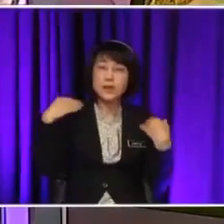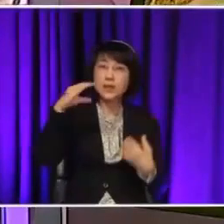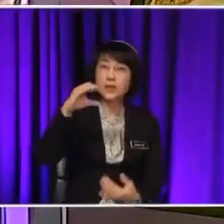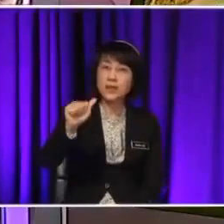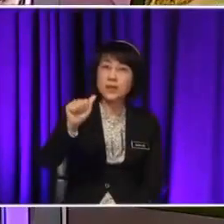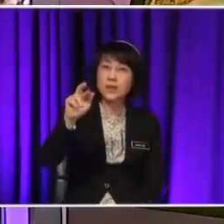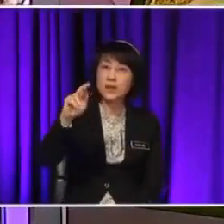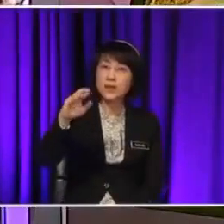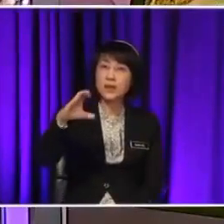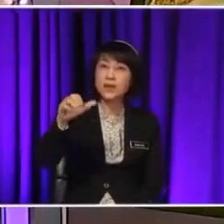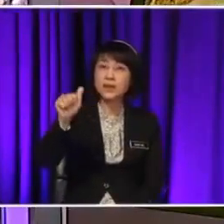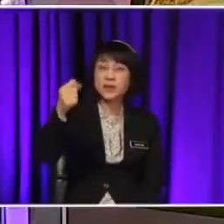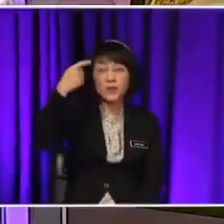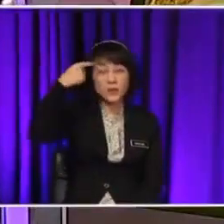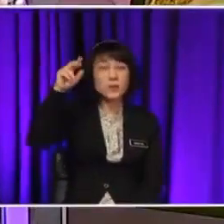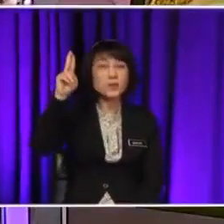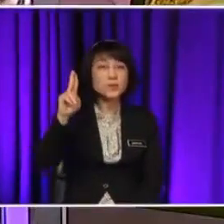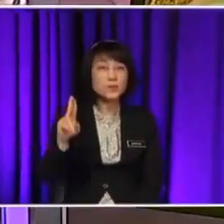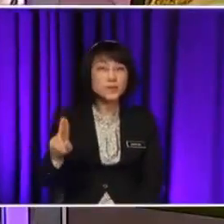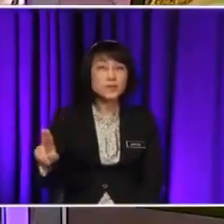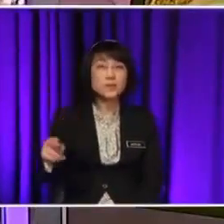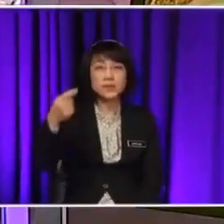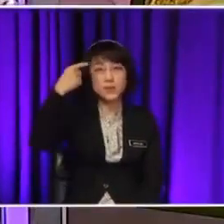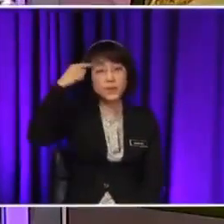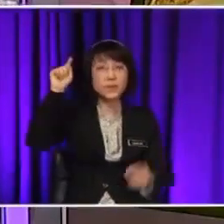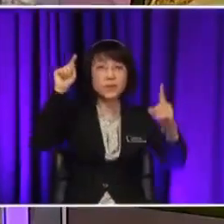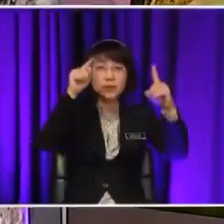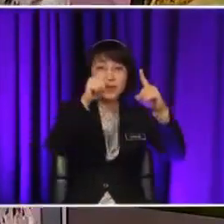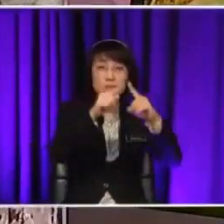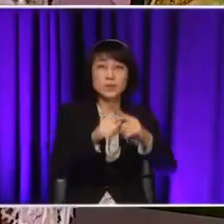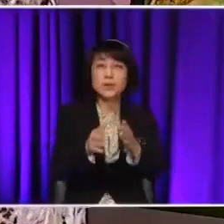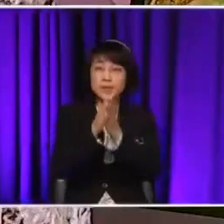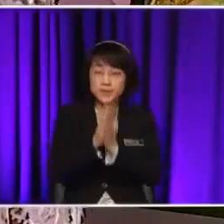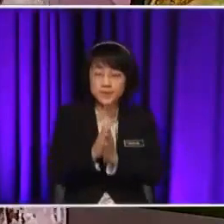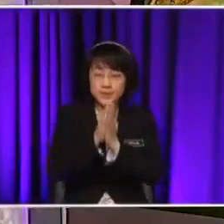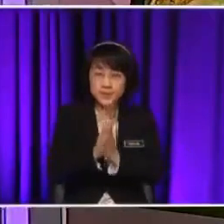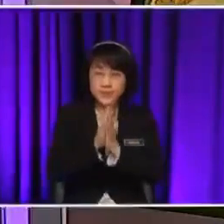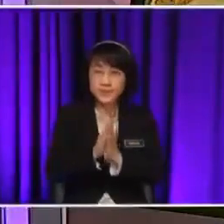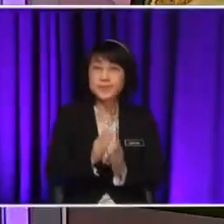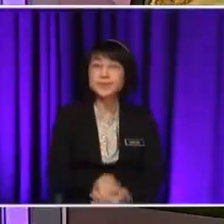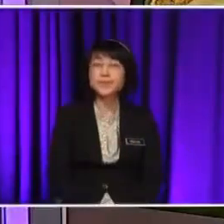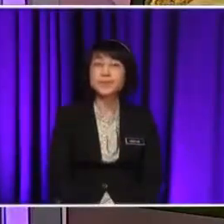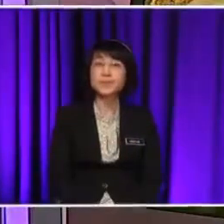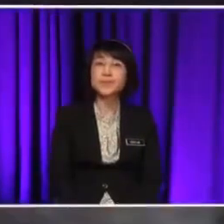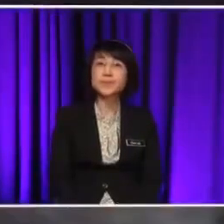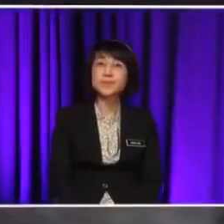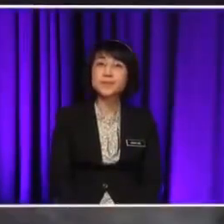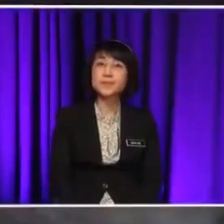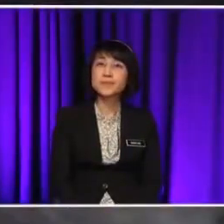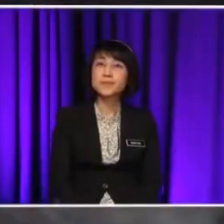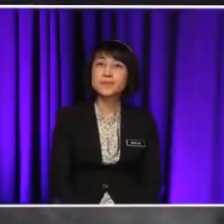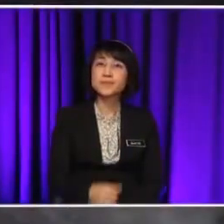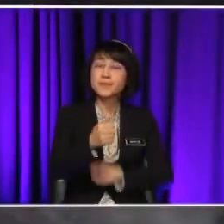untuk keagamaan, untuk tujuan penyembahan macam tu. Okey. Teruskan kita tengok kepada